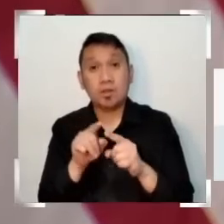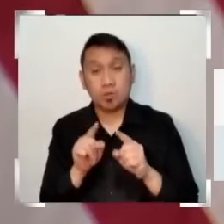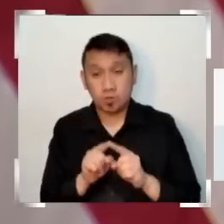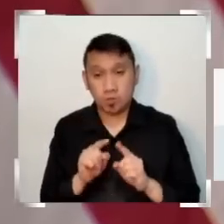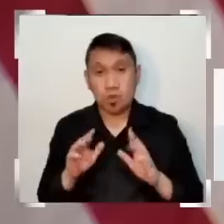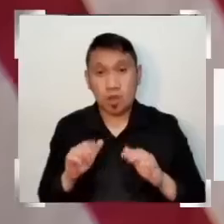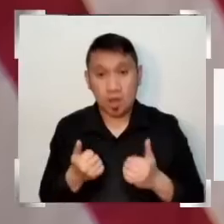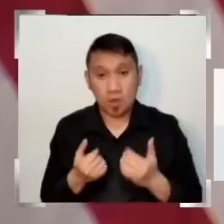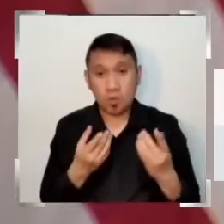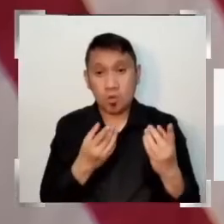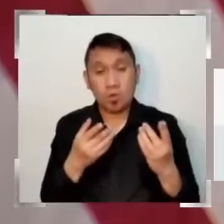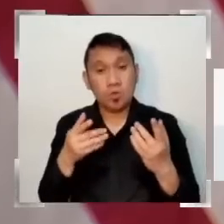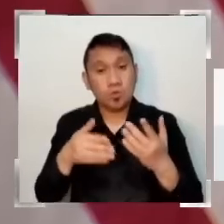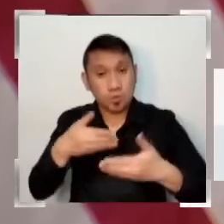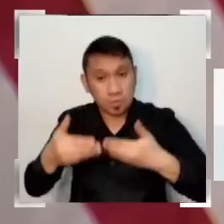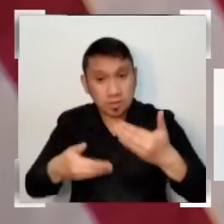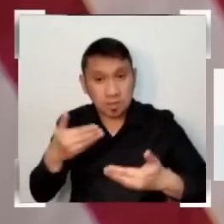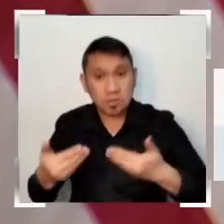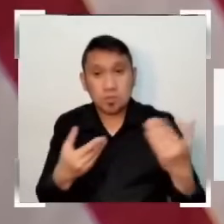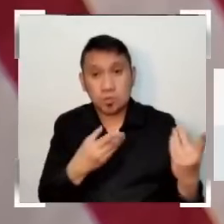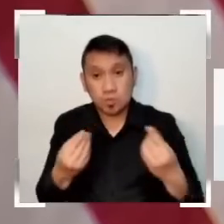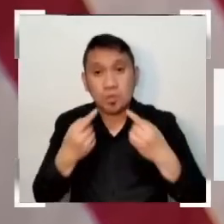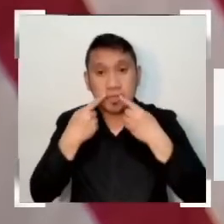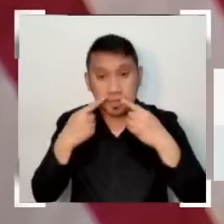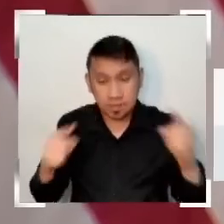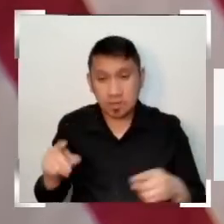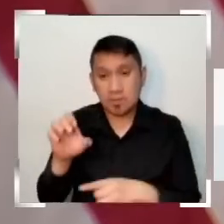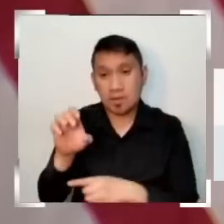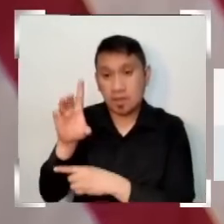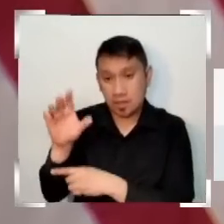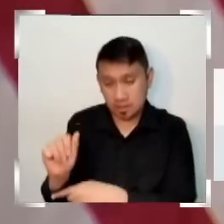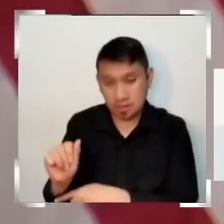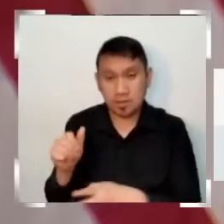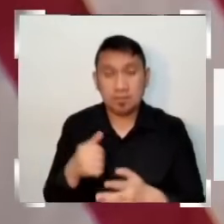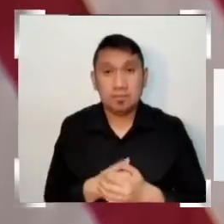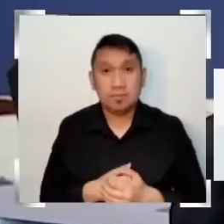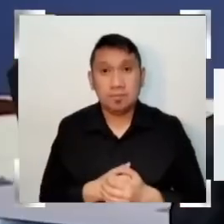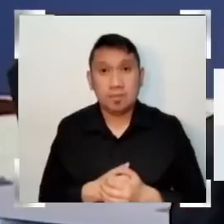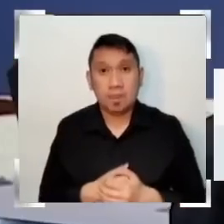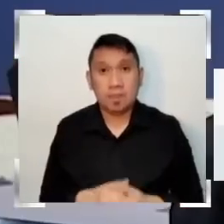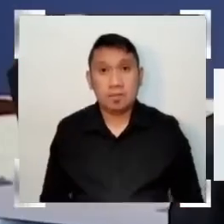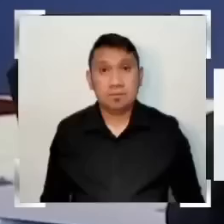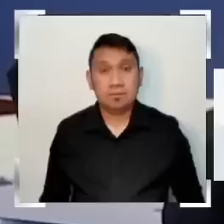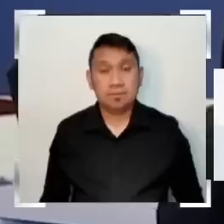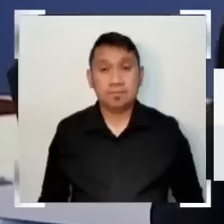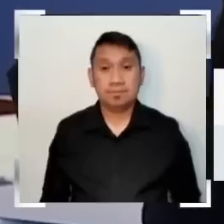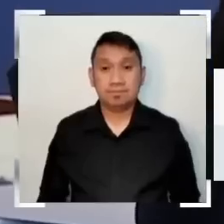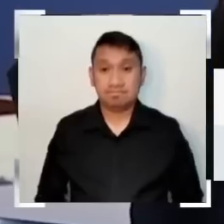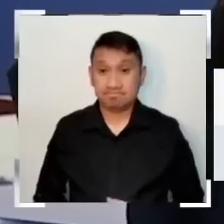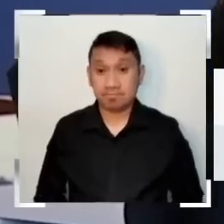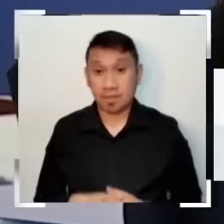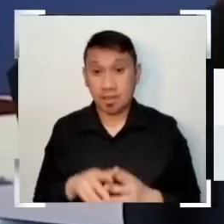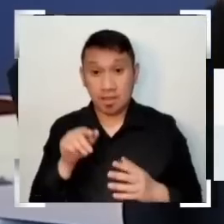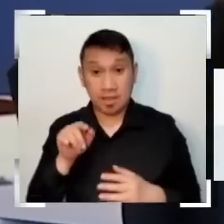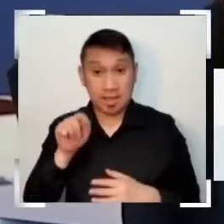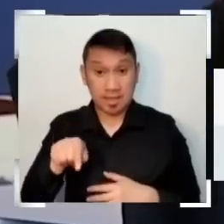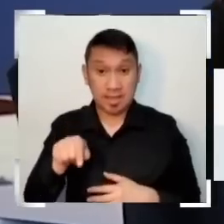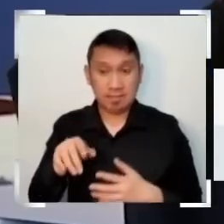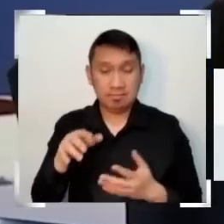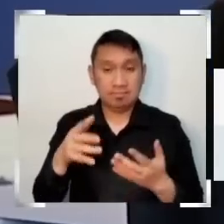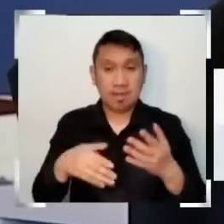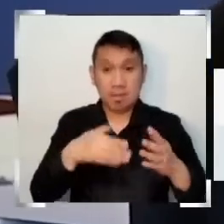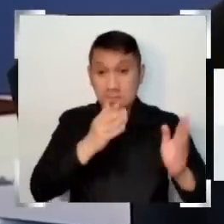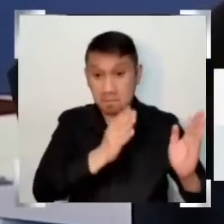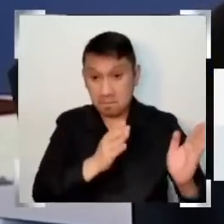EDCA projects and investments in and around EDCA agreed locations. Ang roadmap na yan, ikinababahala